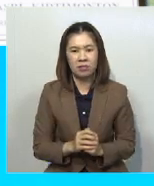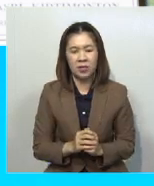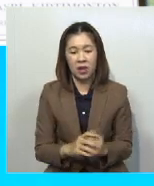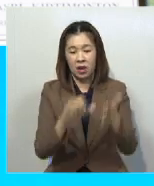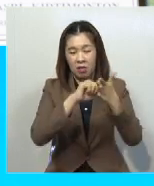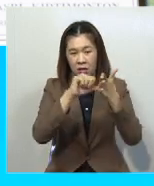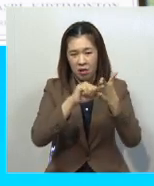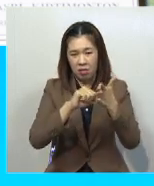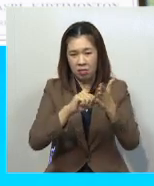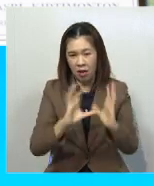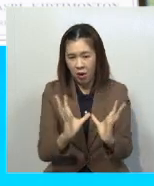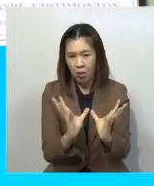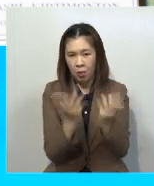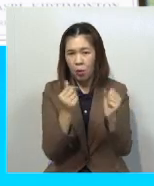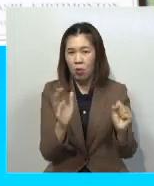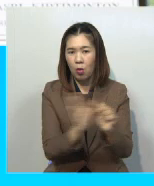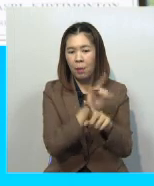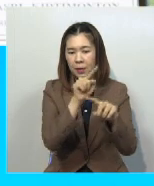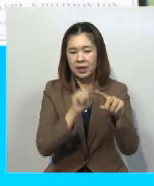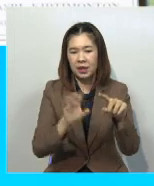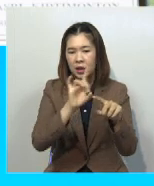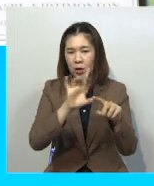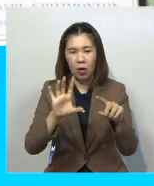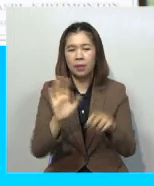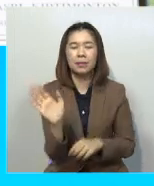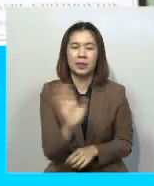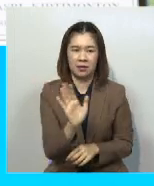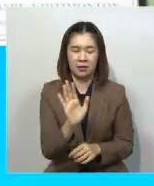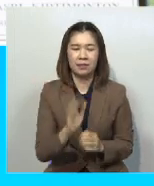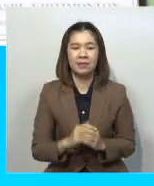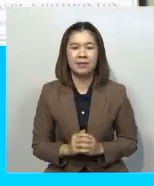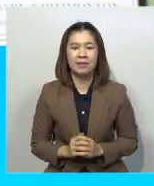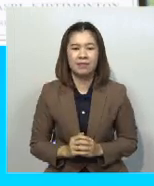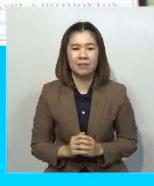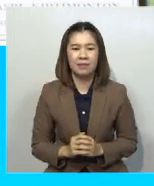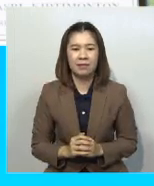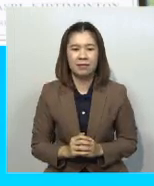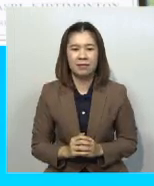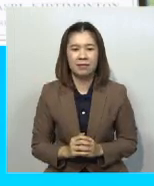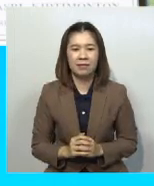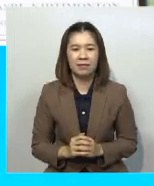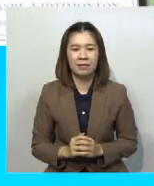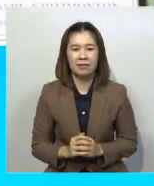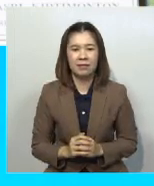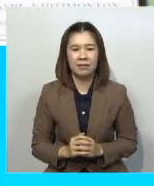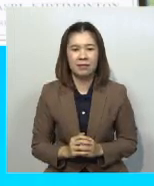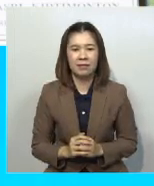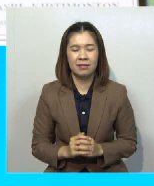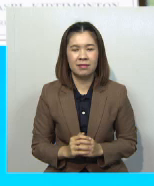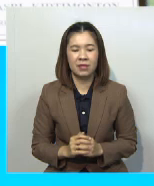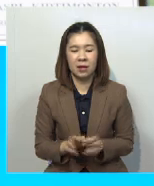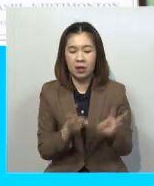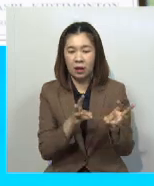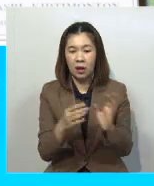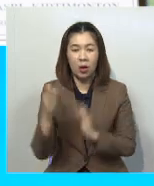แก้ปัญหาได้100%ตรงนั้นอันนี้นะครับ ค่ะค่ะ แล้วก็เทคนิคของทาง เทคนิคของทาง